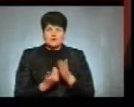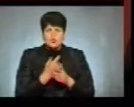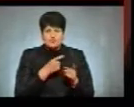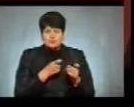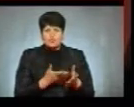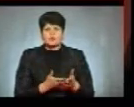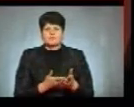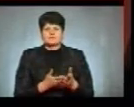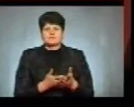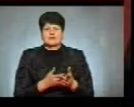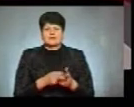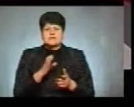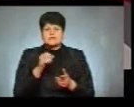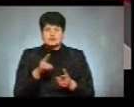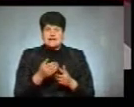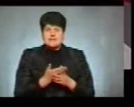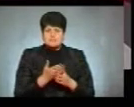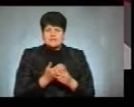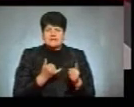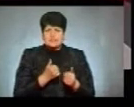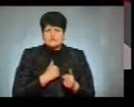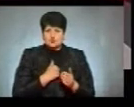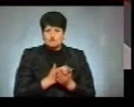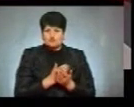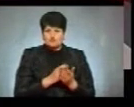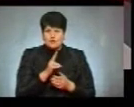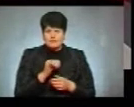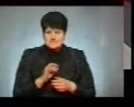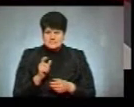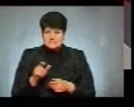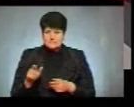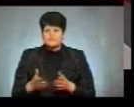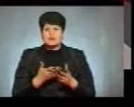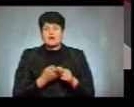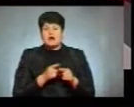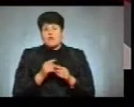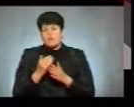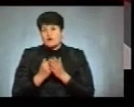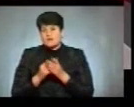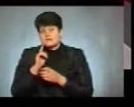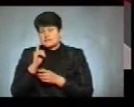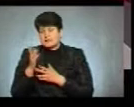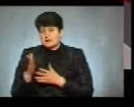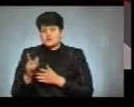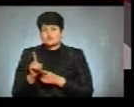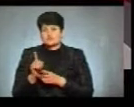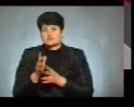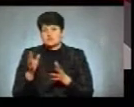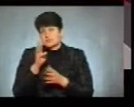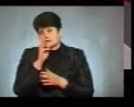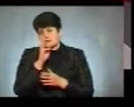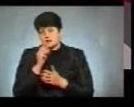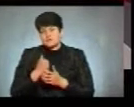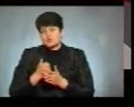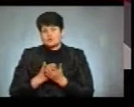зброї, це і соціальні пільги для військовослужбовців. Ну, в програмі, знов-таки, Зеленського вказано ще на збільшення зарплати